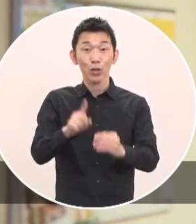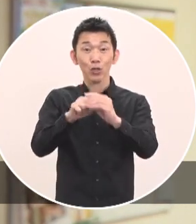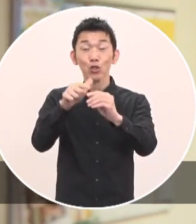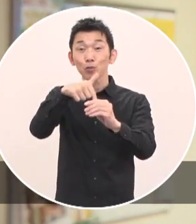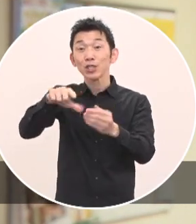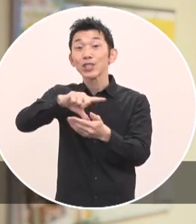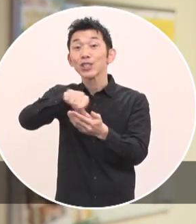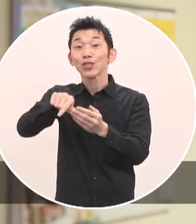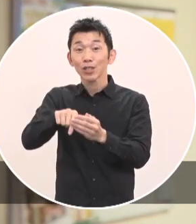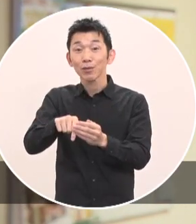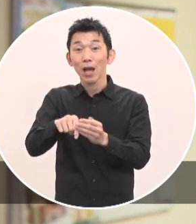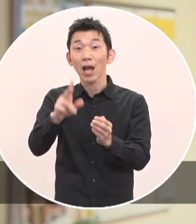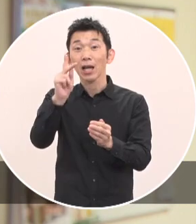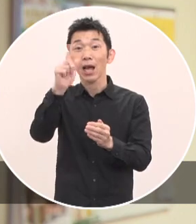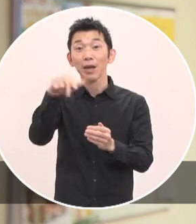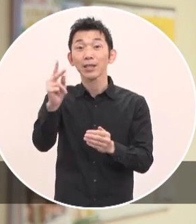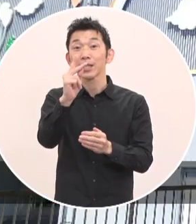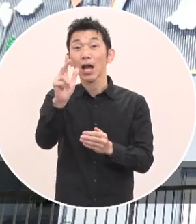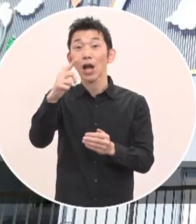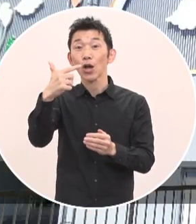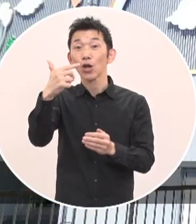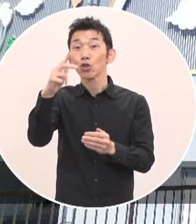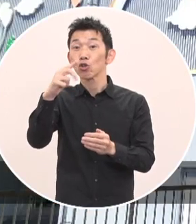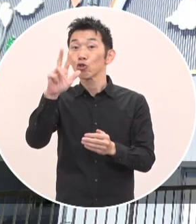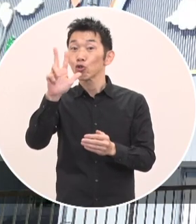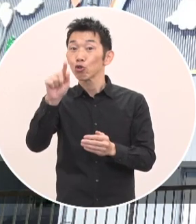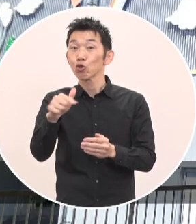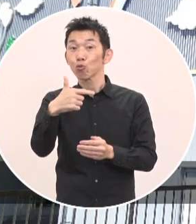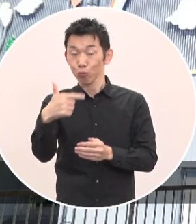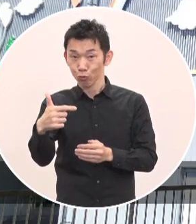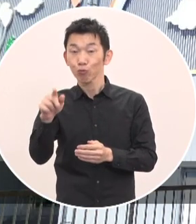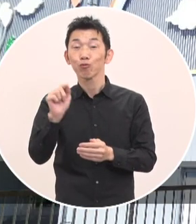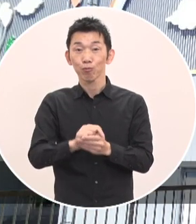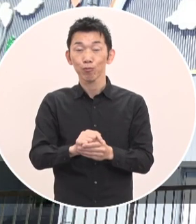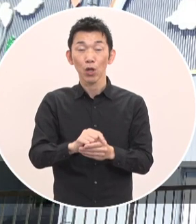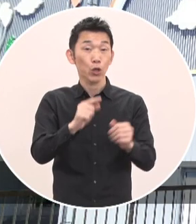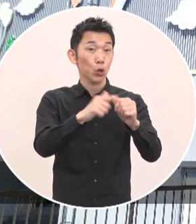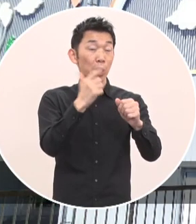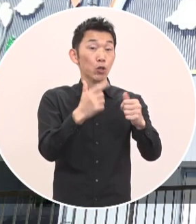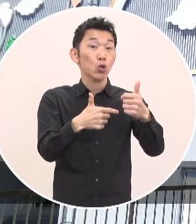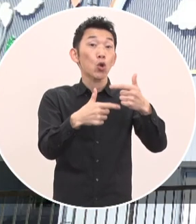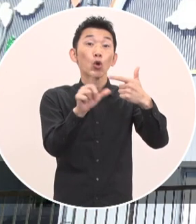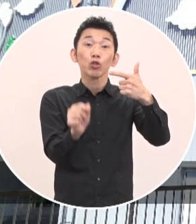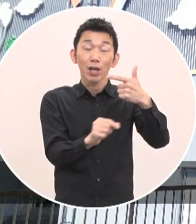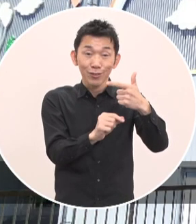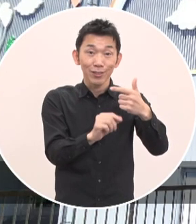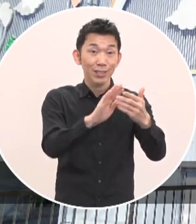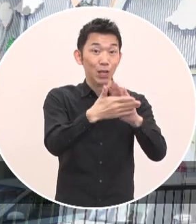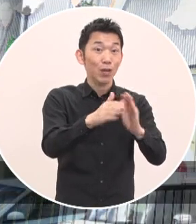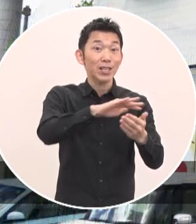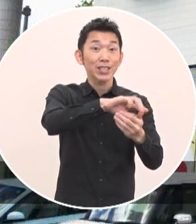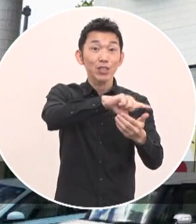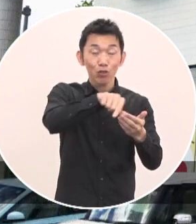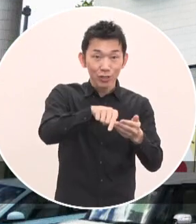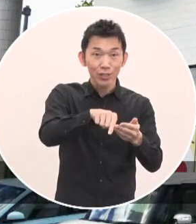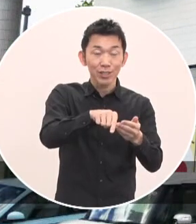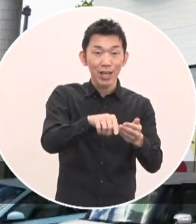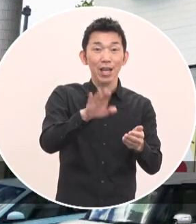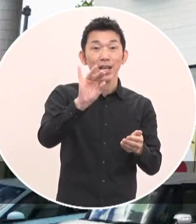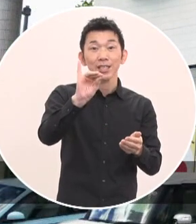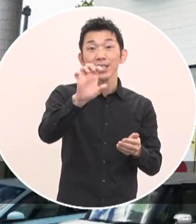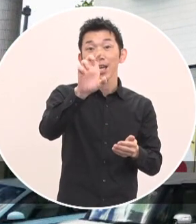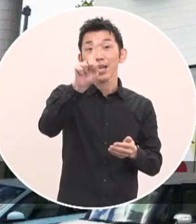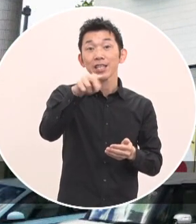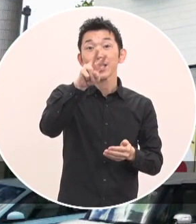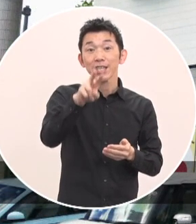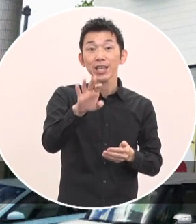中部地区にある病児保育室カンガルーに加えまして昨年の6月さくら地区に病児保育室チェリーケア